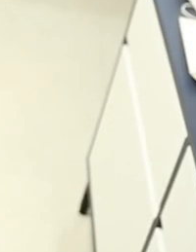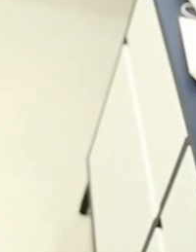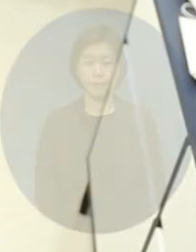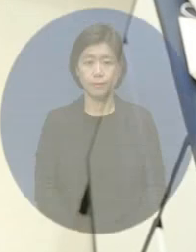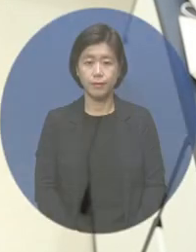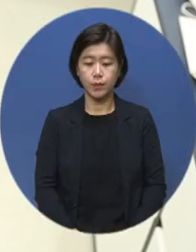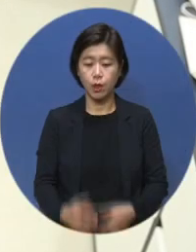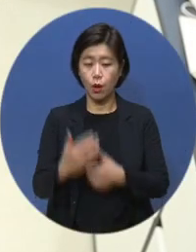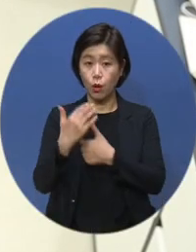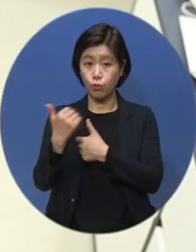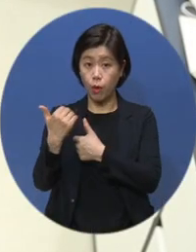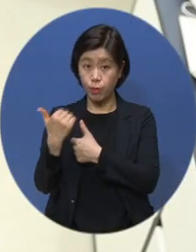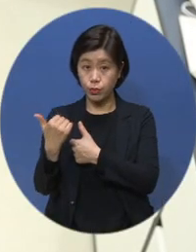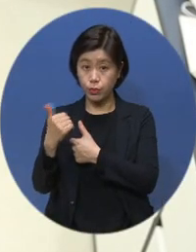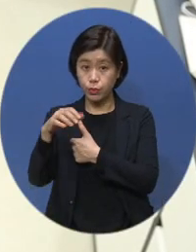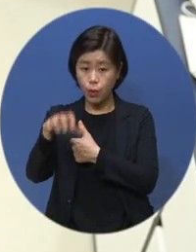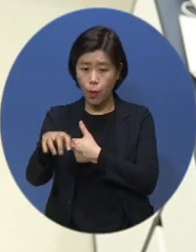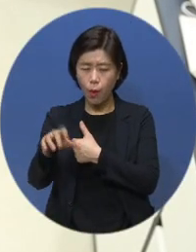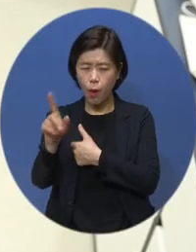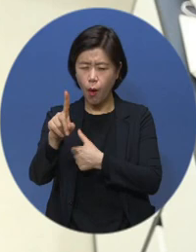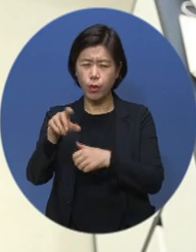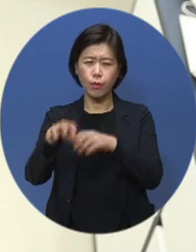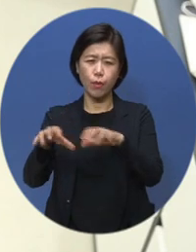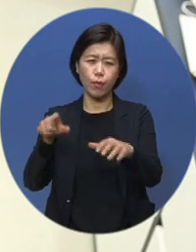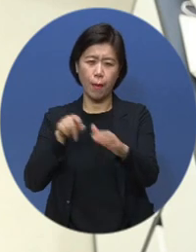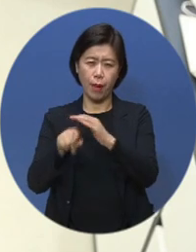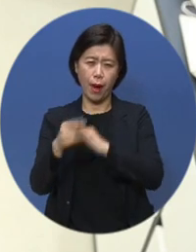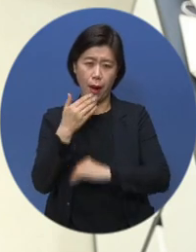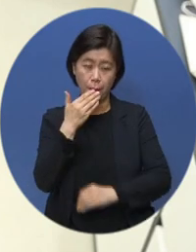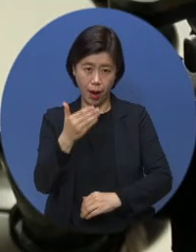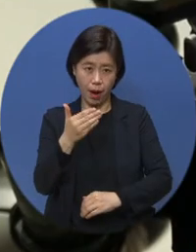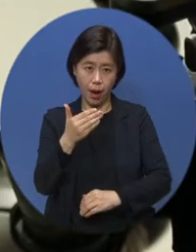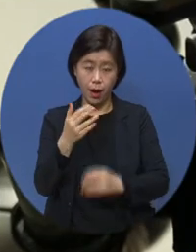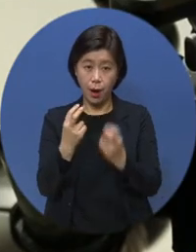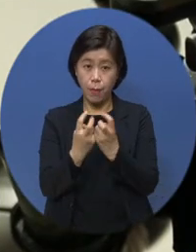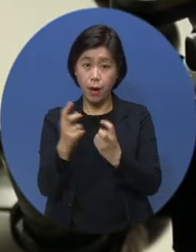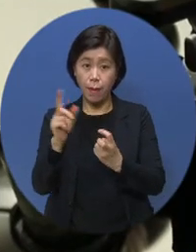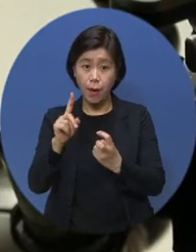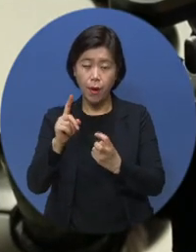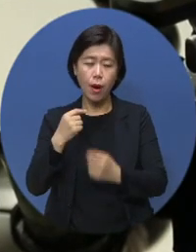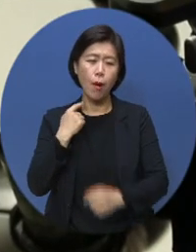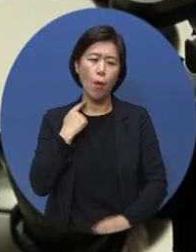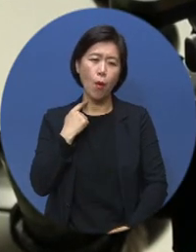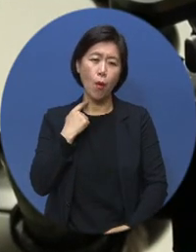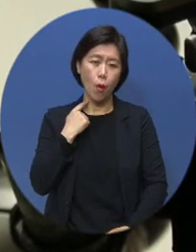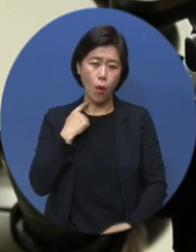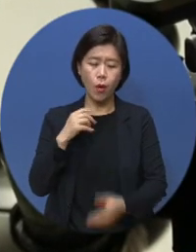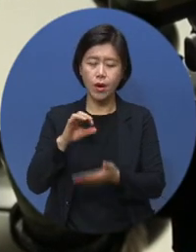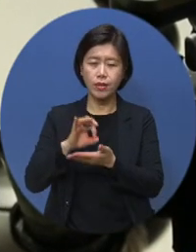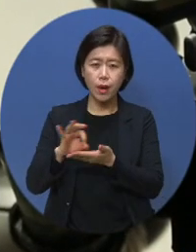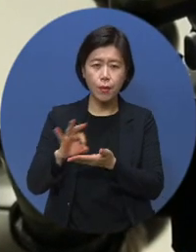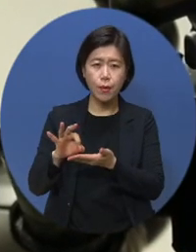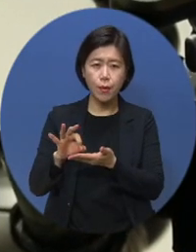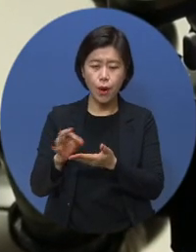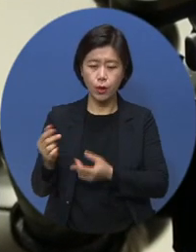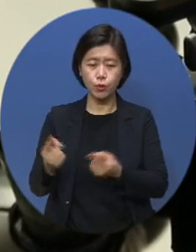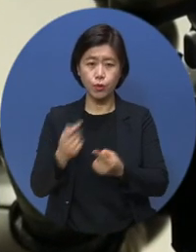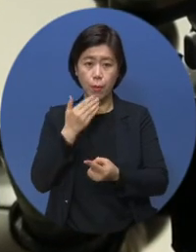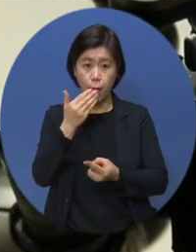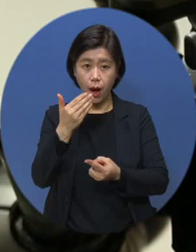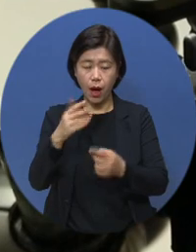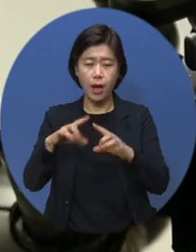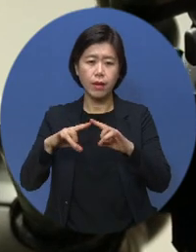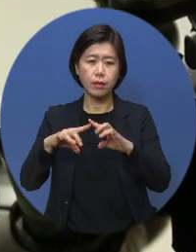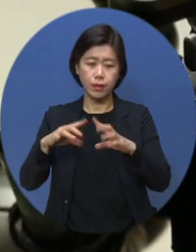불러주는 곳이 있다면 목으로 조종하는 특수 전동 휠체어에 의지에 대중교통으로 전국을 누빈다 는